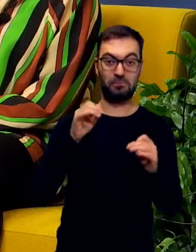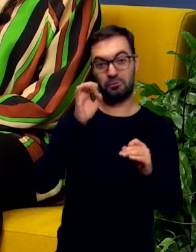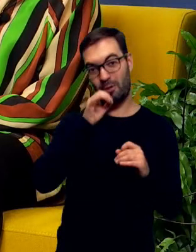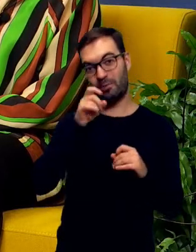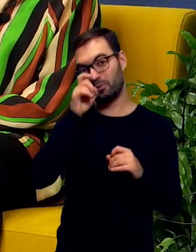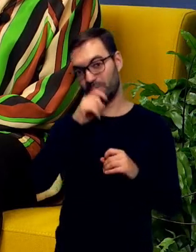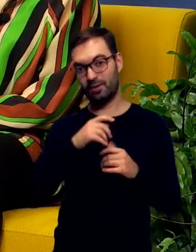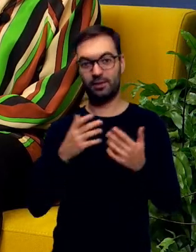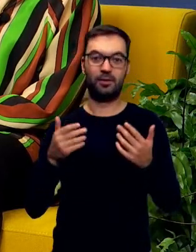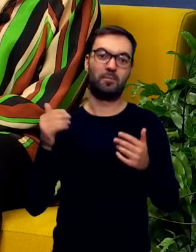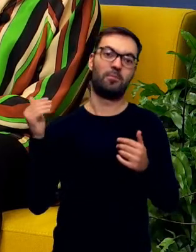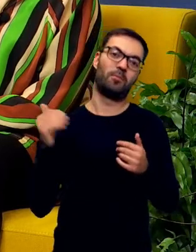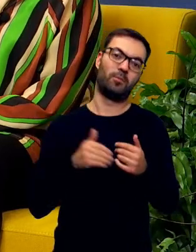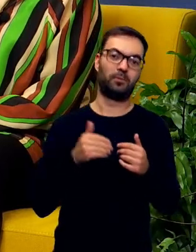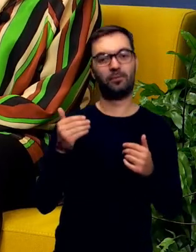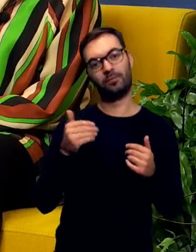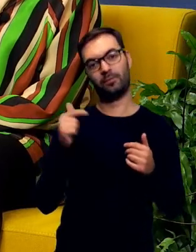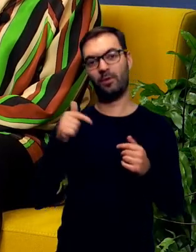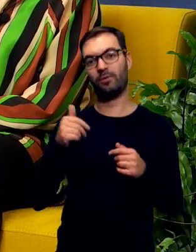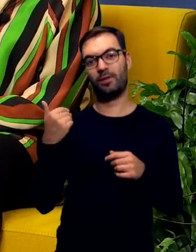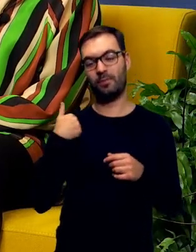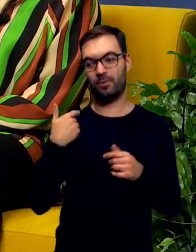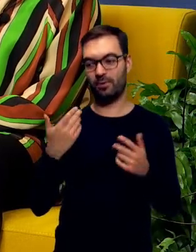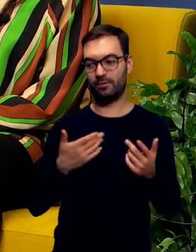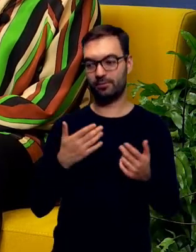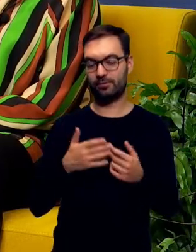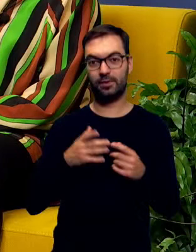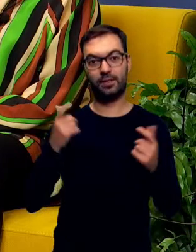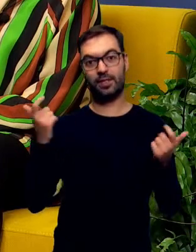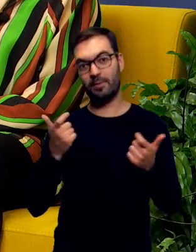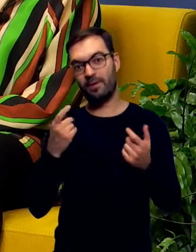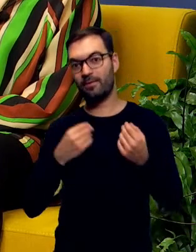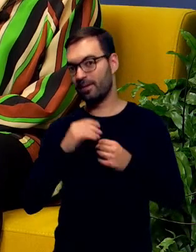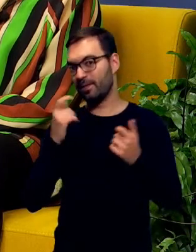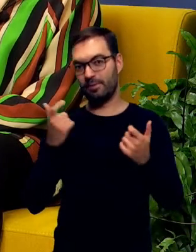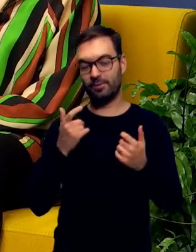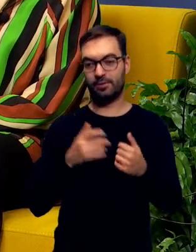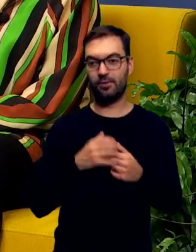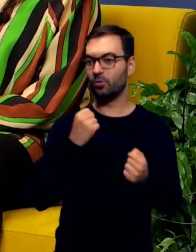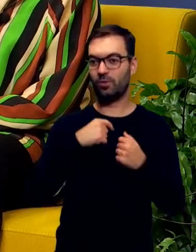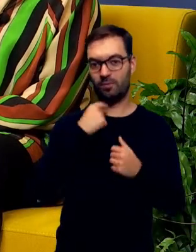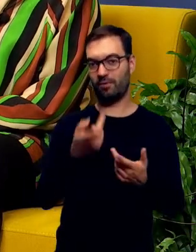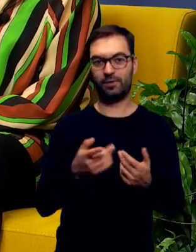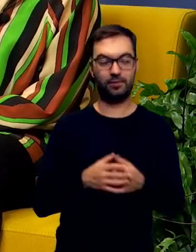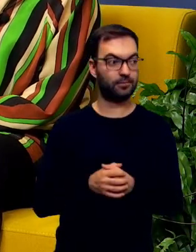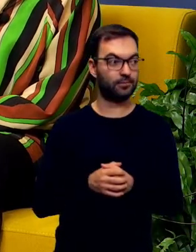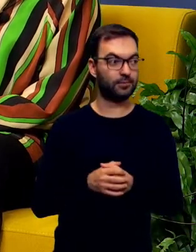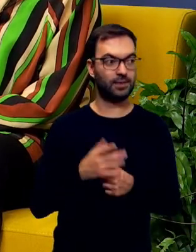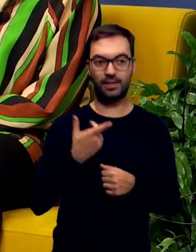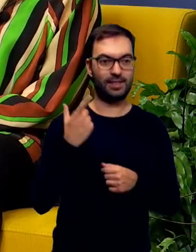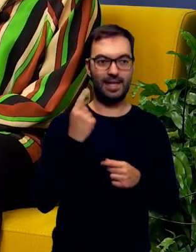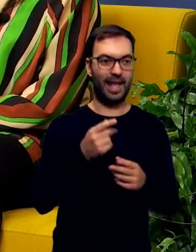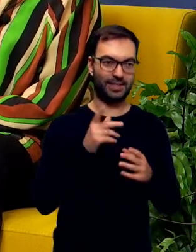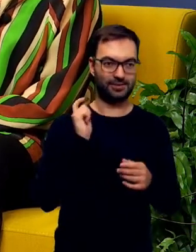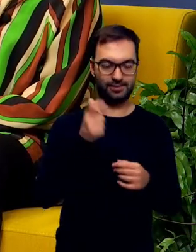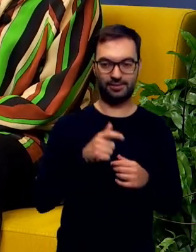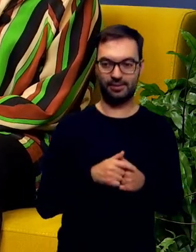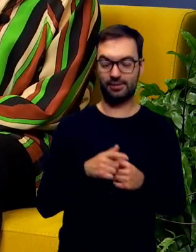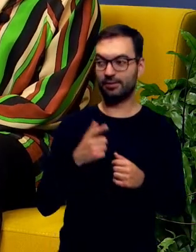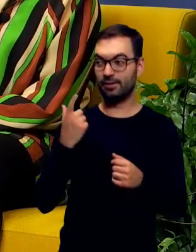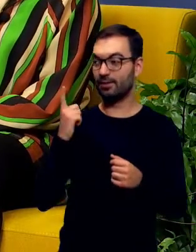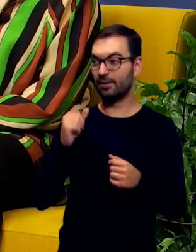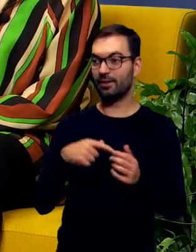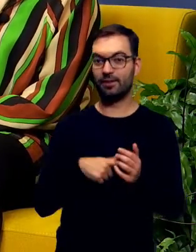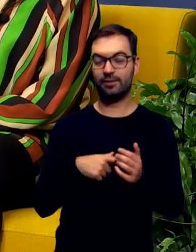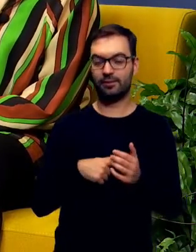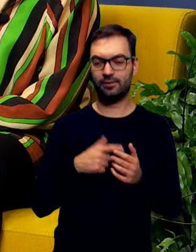trafna, może powinna być, nie wiem, groźniejsza, trudno powiedzieć, prawda, w jaki sposób, tak? Znaczy, nie idź to